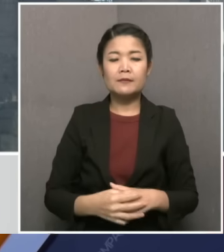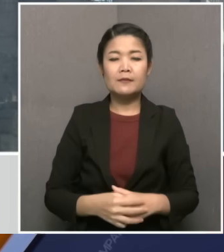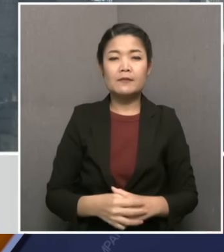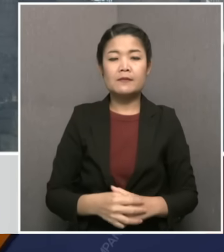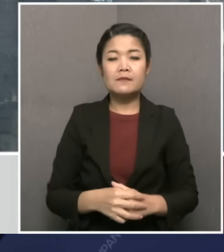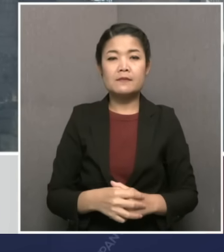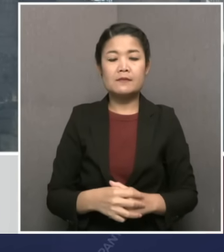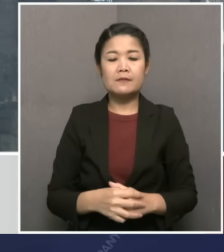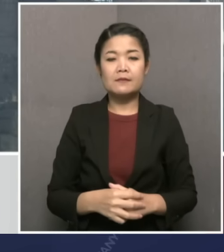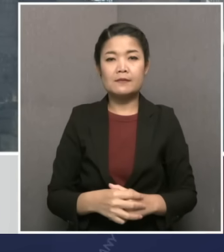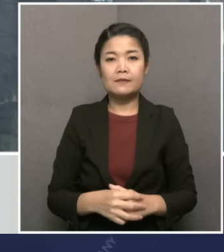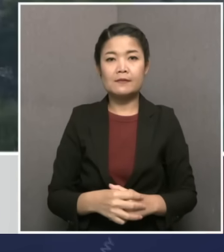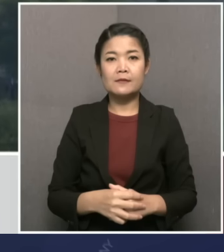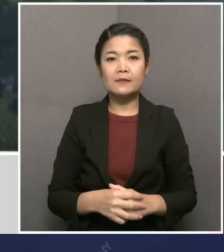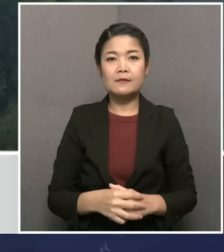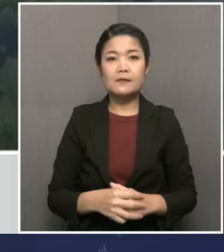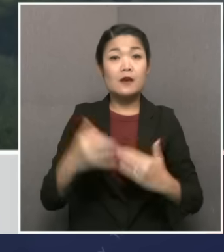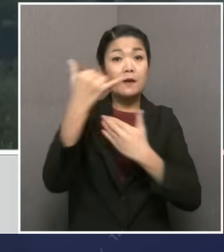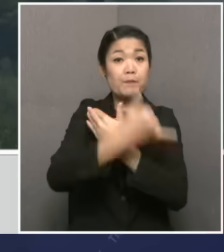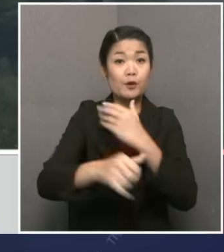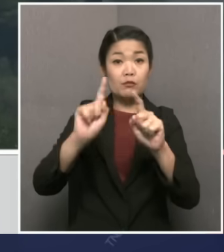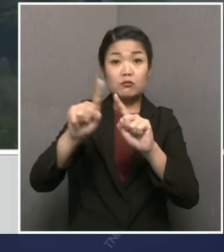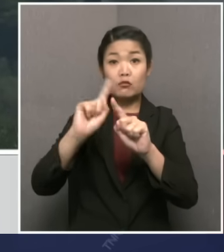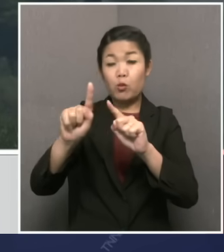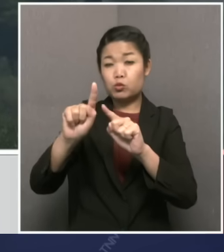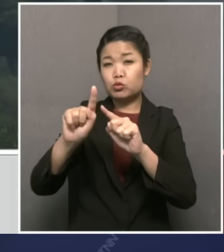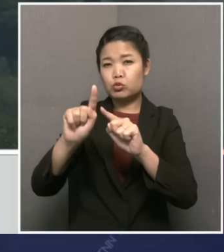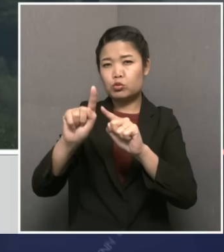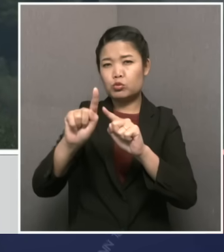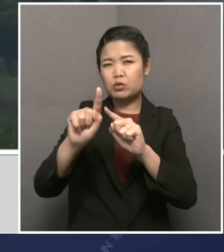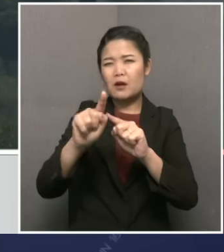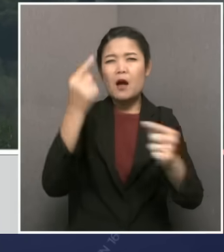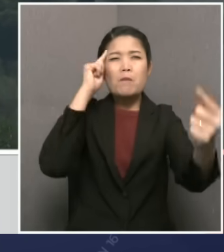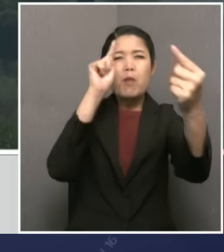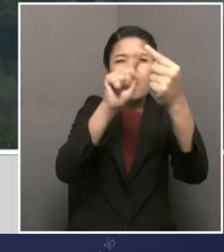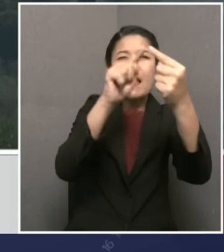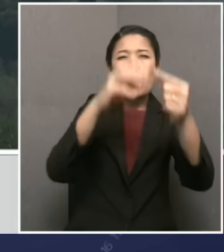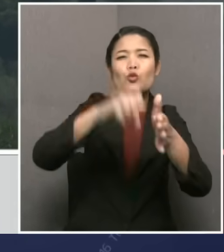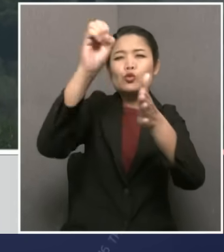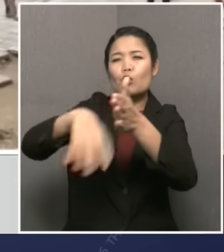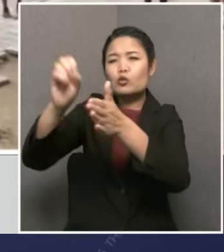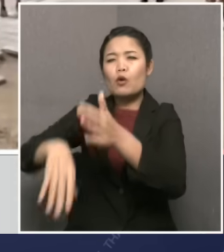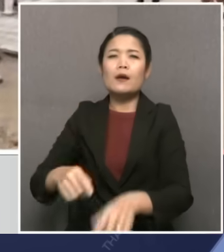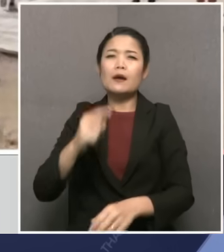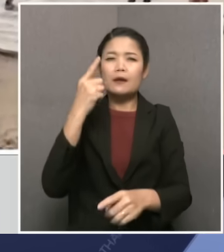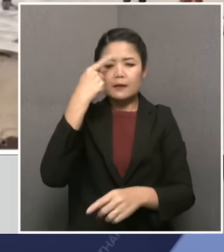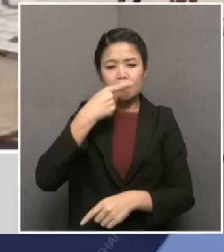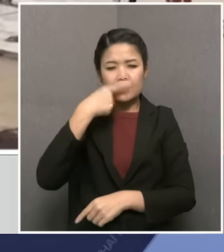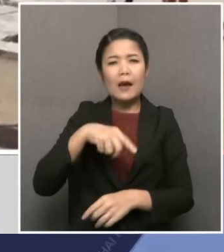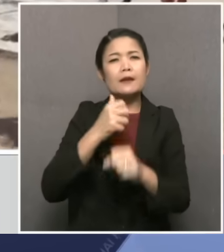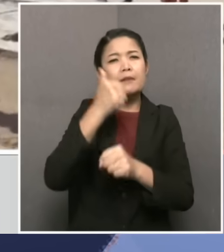ครับว่าแน่นอนทุกประเทศเนี่ยนะครับสอบตกหมดประเทศไทยแน่นอนได้ที่ประมาณสัก 2-3 เป้าหมายเองน